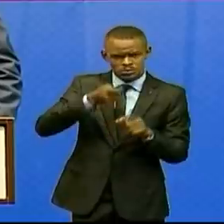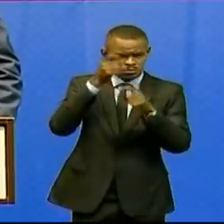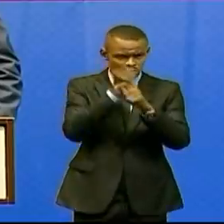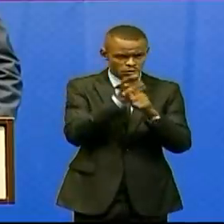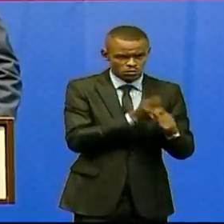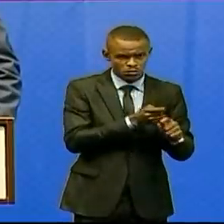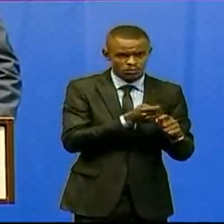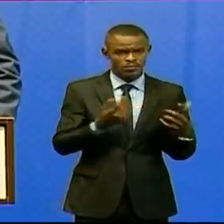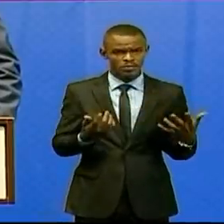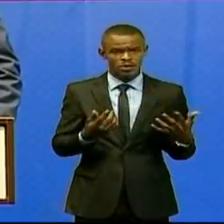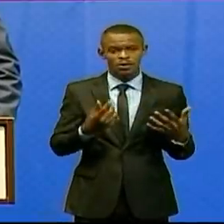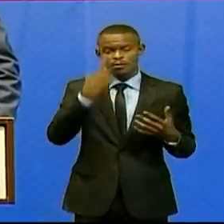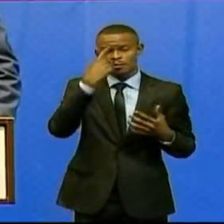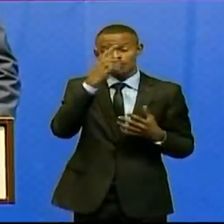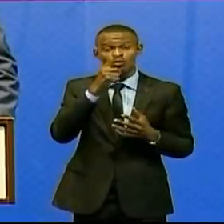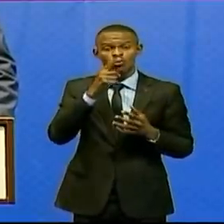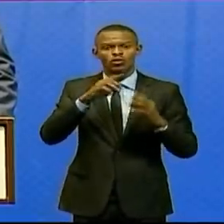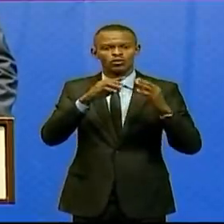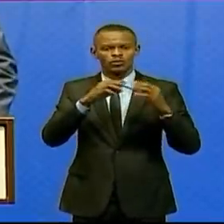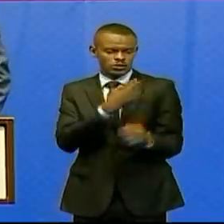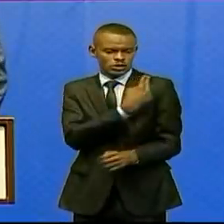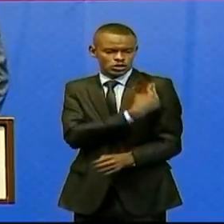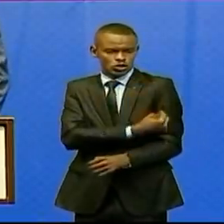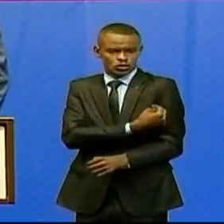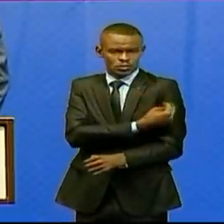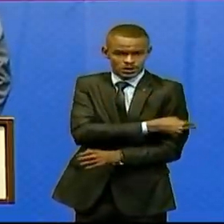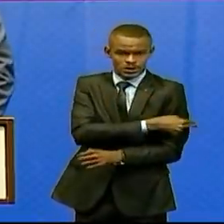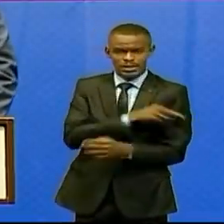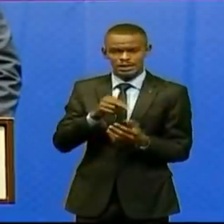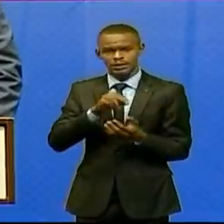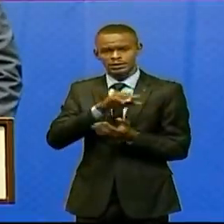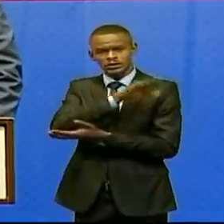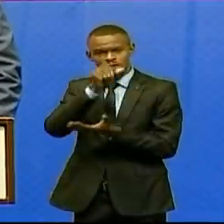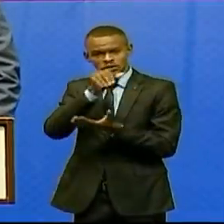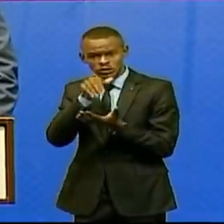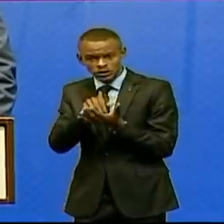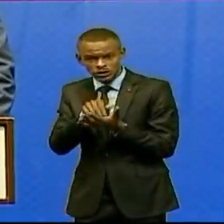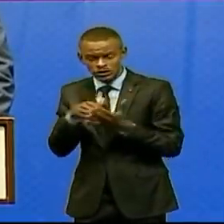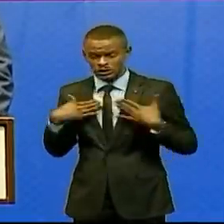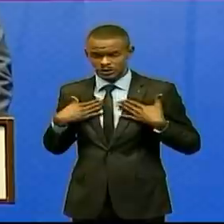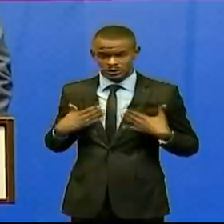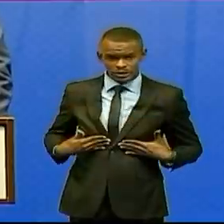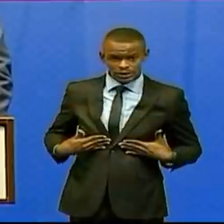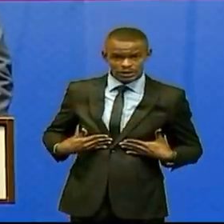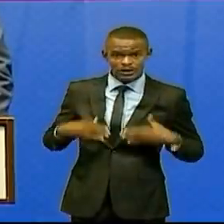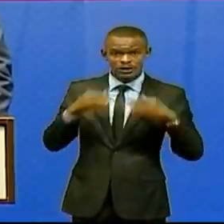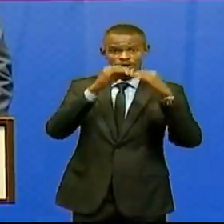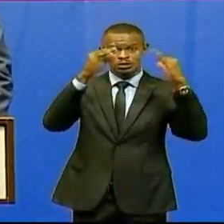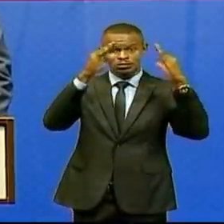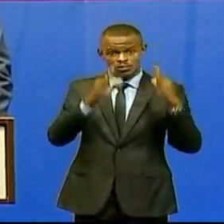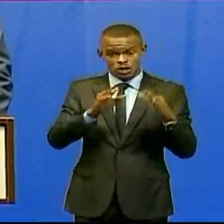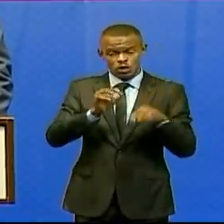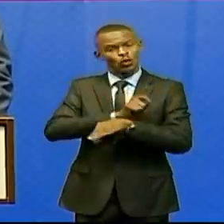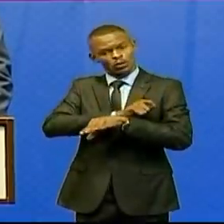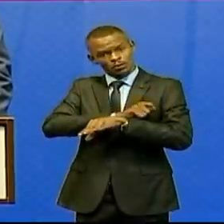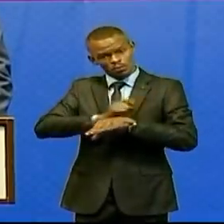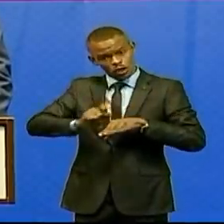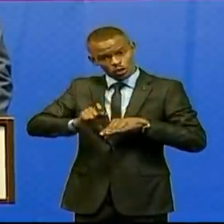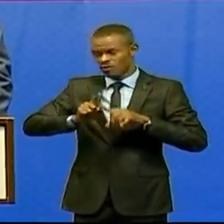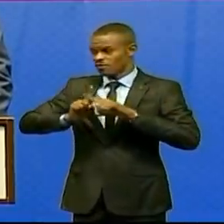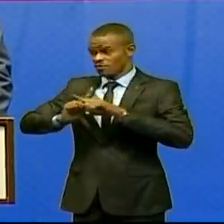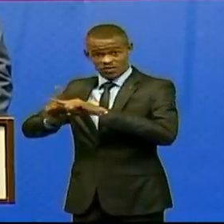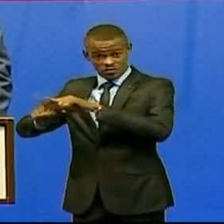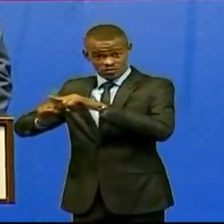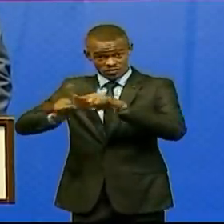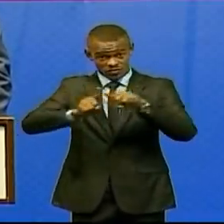de santé, de maisons d'habitation ou encore du bureau administratif. Le chef de l'État a estimé qu'il